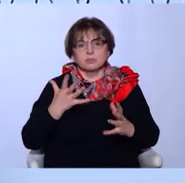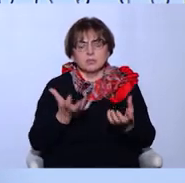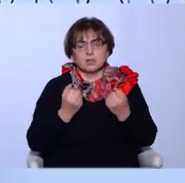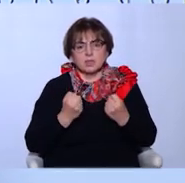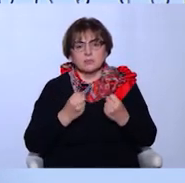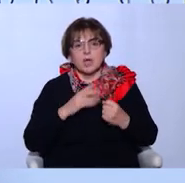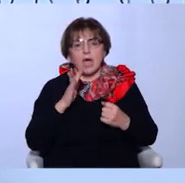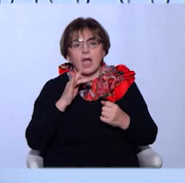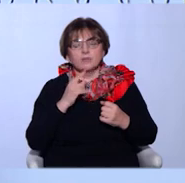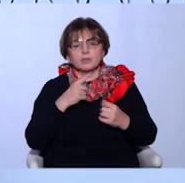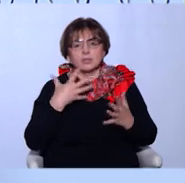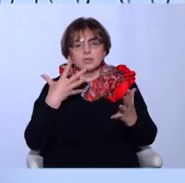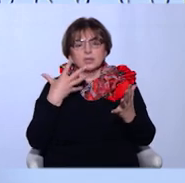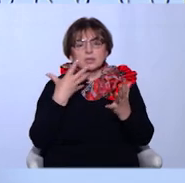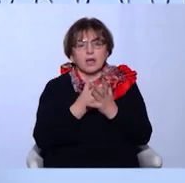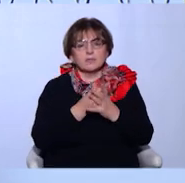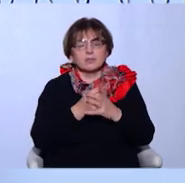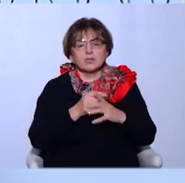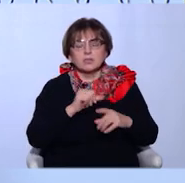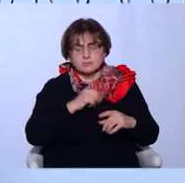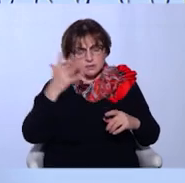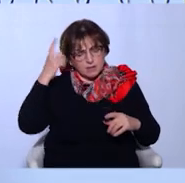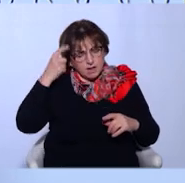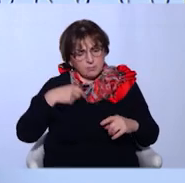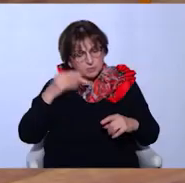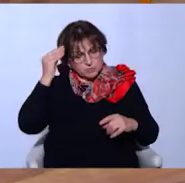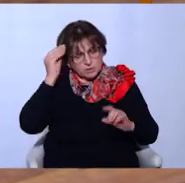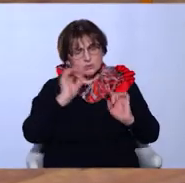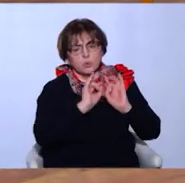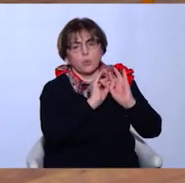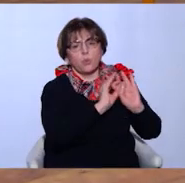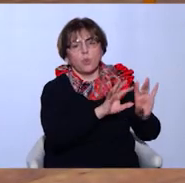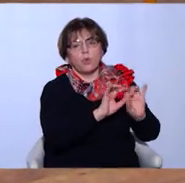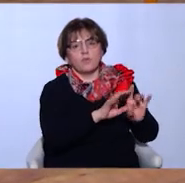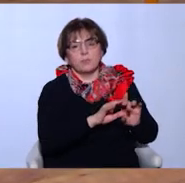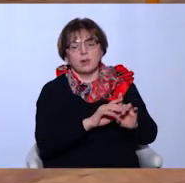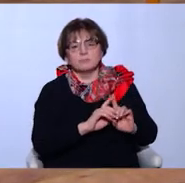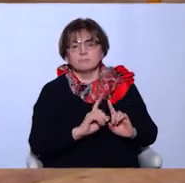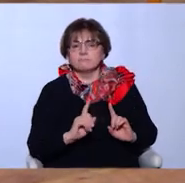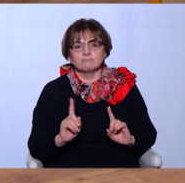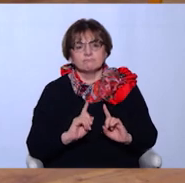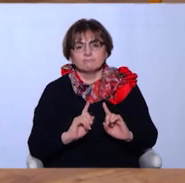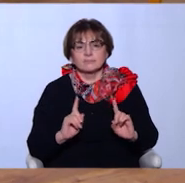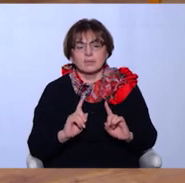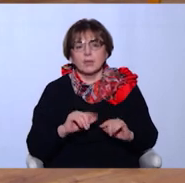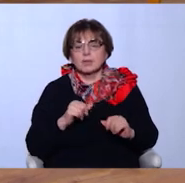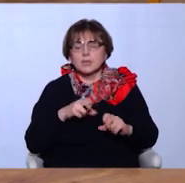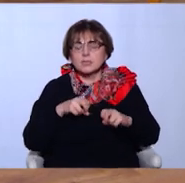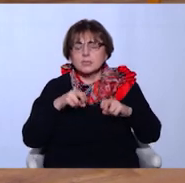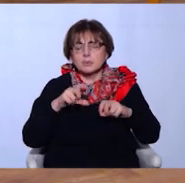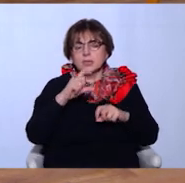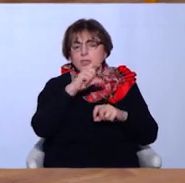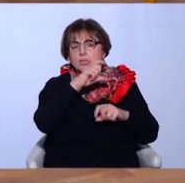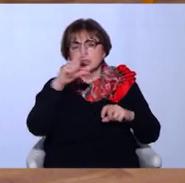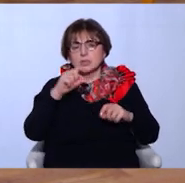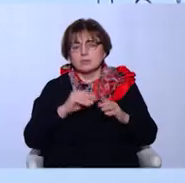როდესაც ავთანდილს თავის ტრაგიკულ თავგადასავალს უყვება. სხვათა შორის არაჩვეულებრივ შესავალს